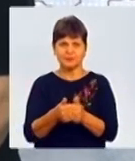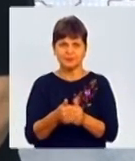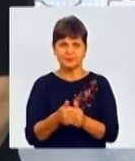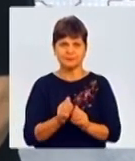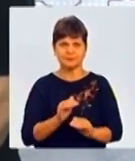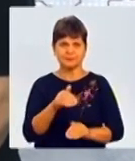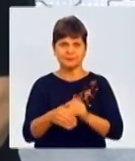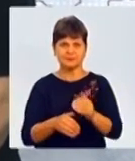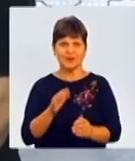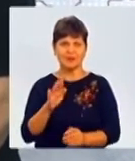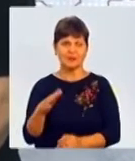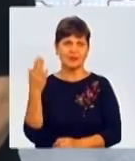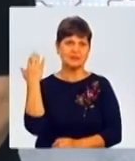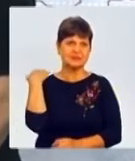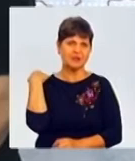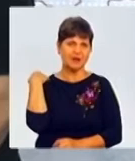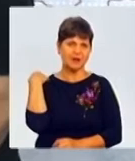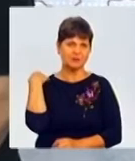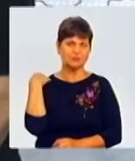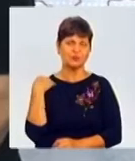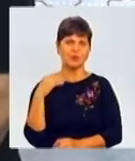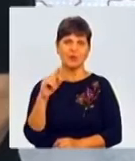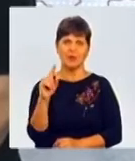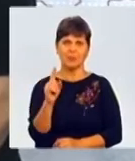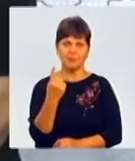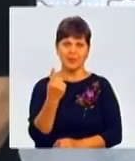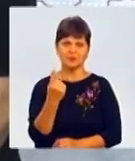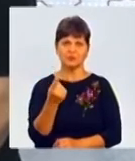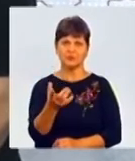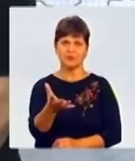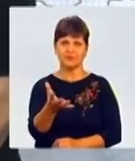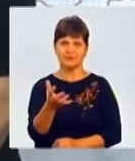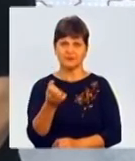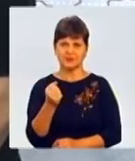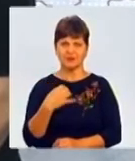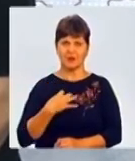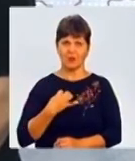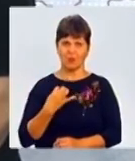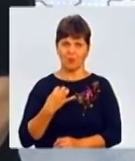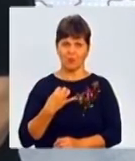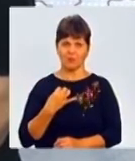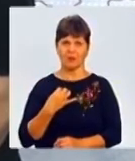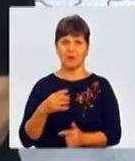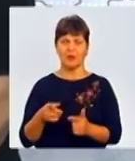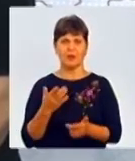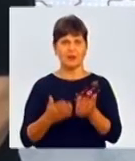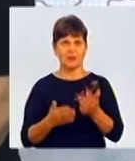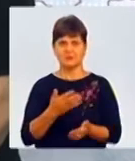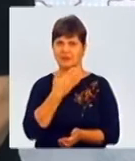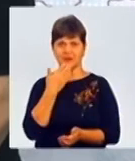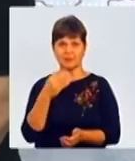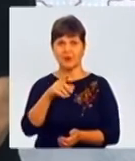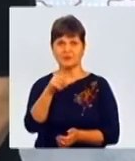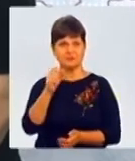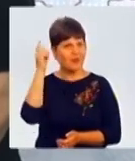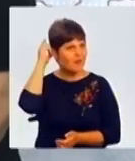ззаду, вхопити, першочергово вхопити, якщо ви на воді зі заводях, якщо ні, то за волосся, як